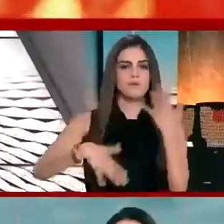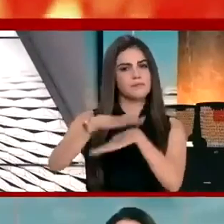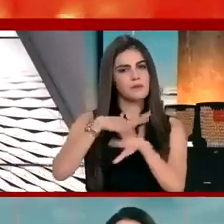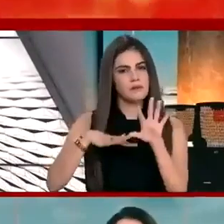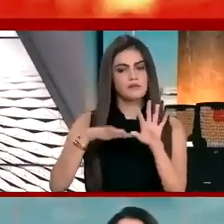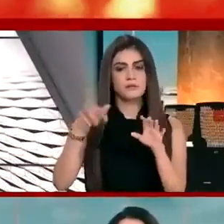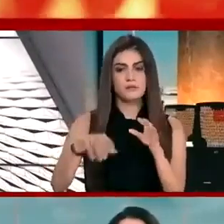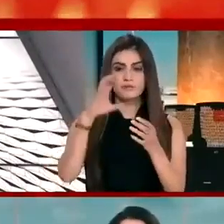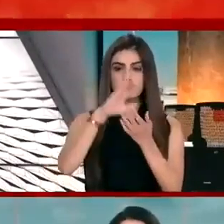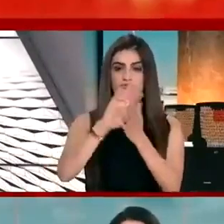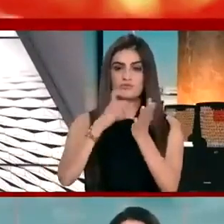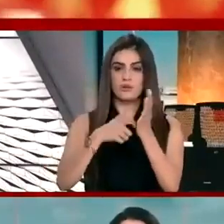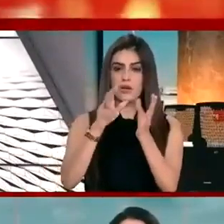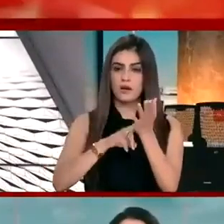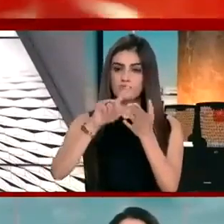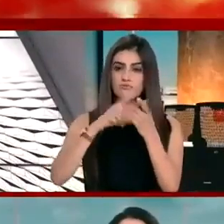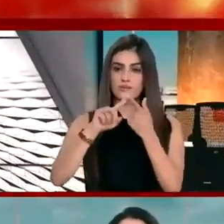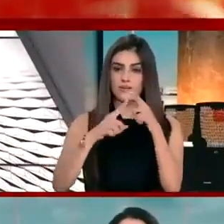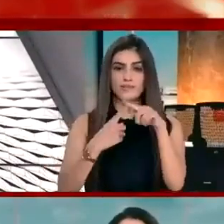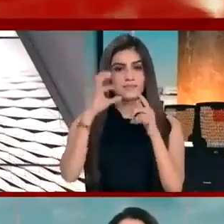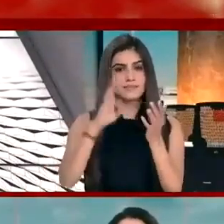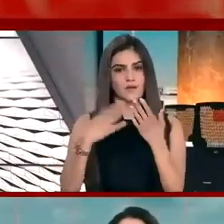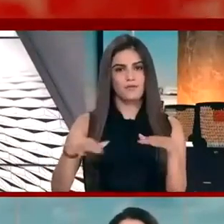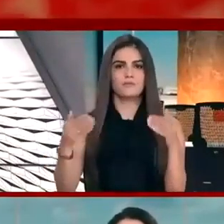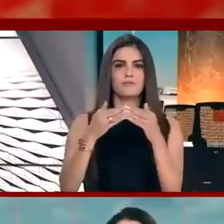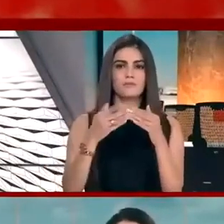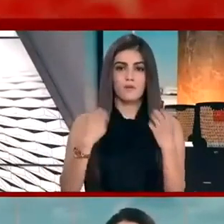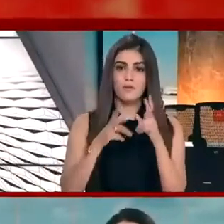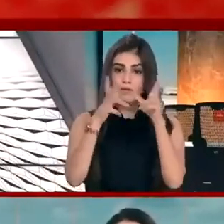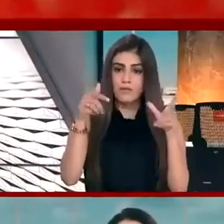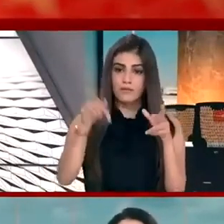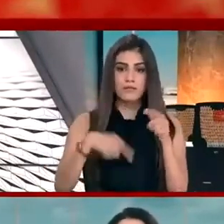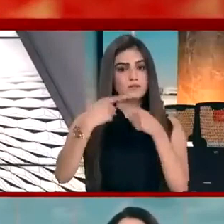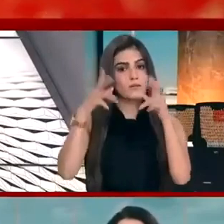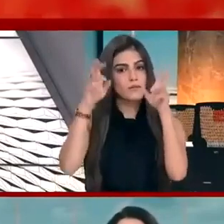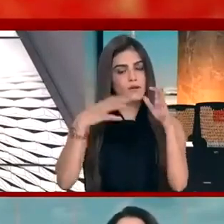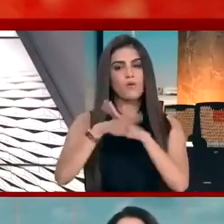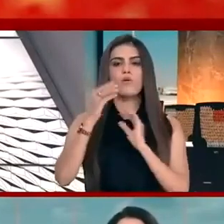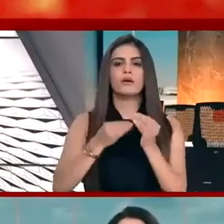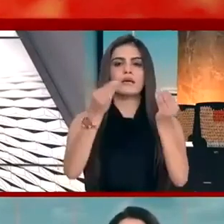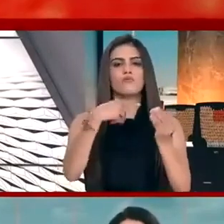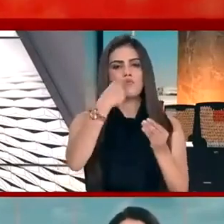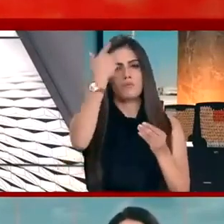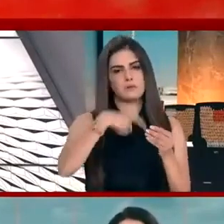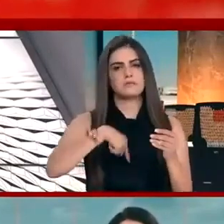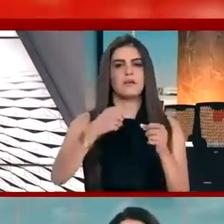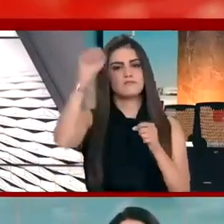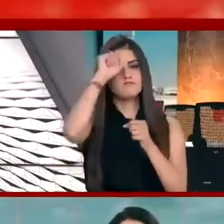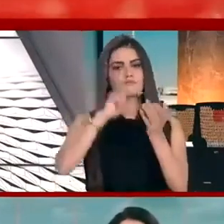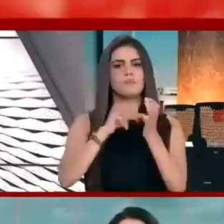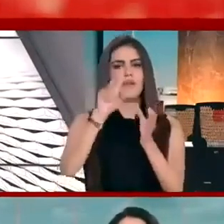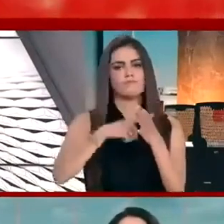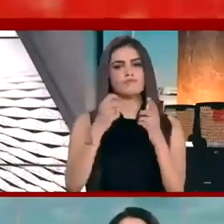है चरणजीत सिंह चन्नी से आपको बता दें कि इस बारे में जानकारी को सिद्धू की तरफ से दी गई है